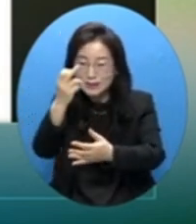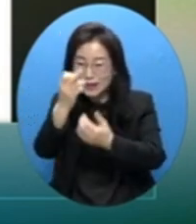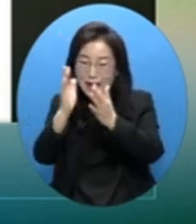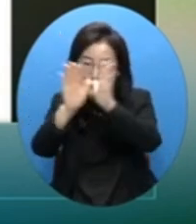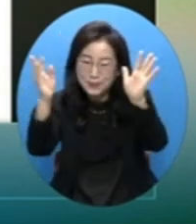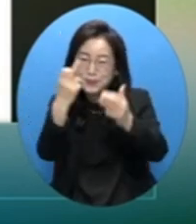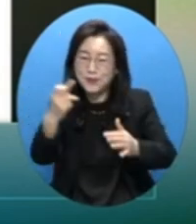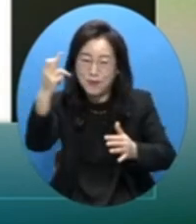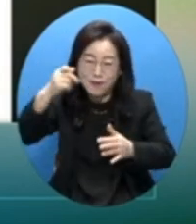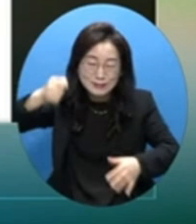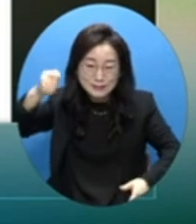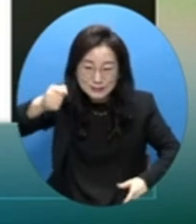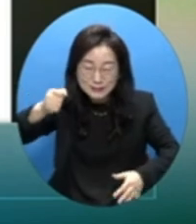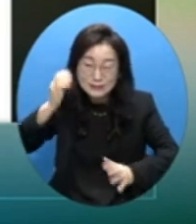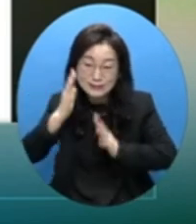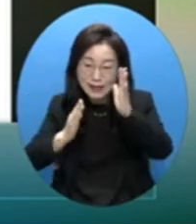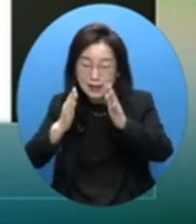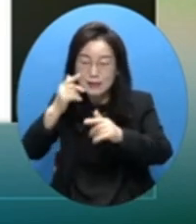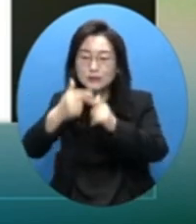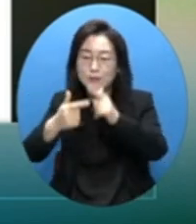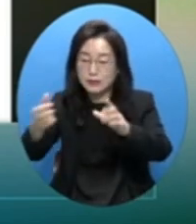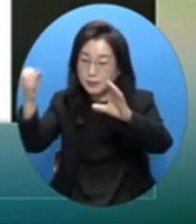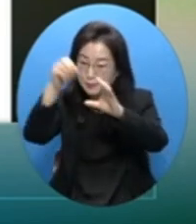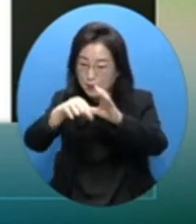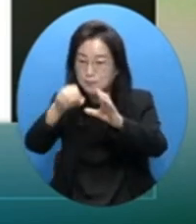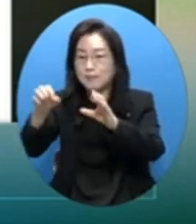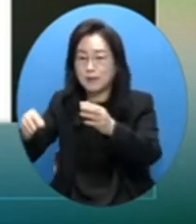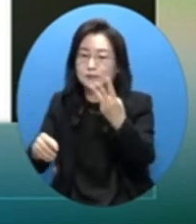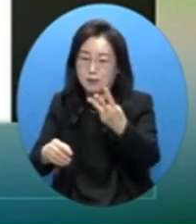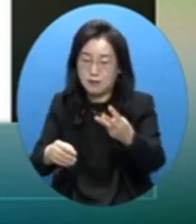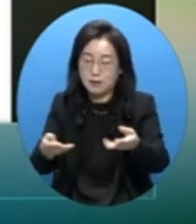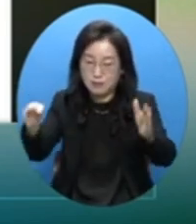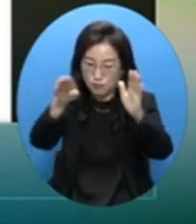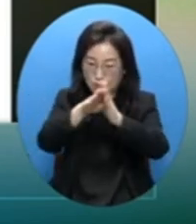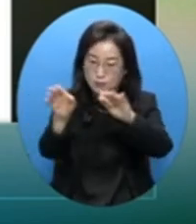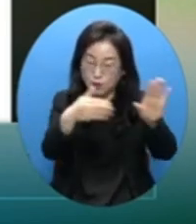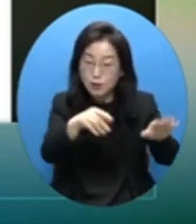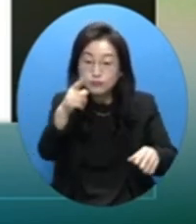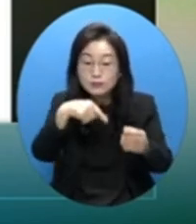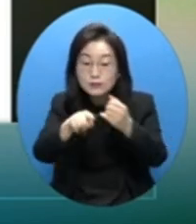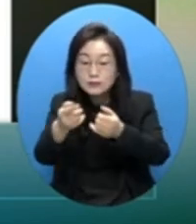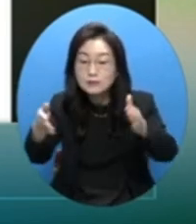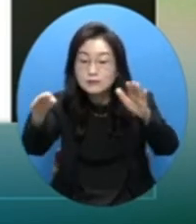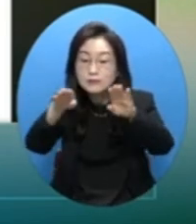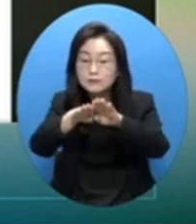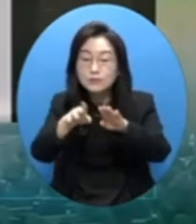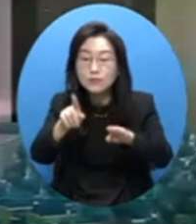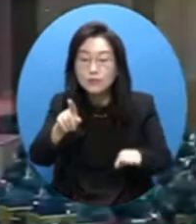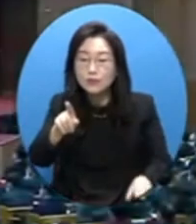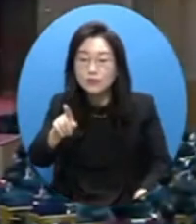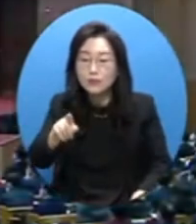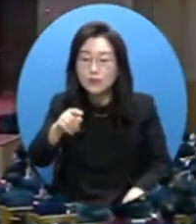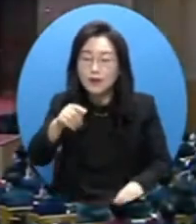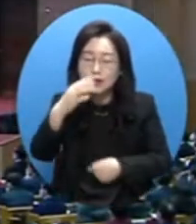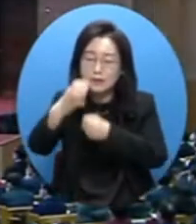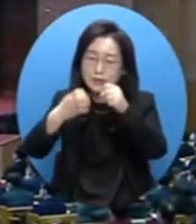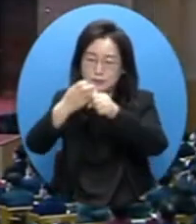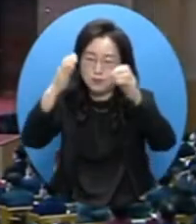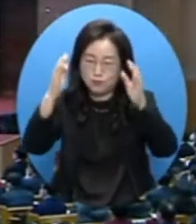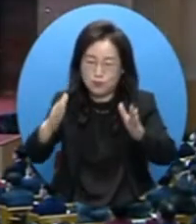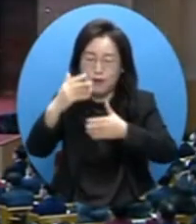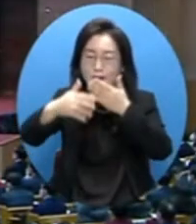언약은 하나님의 임재상지입니다 이스라엘 백성들이 3년 동안 광야 생활할 때 저들을 인도한 성막